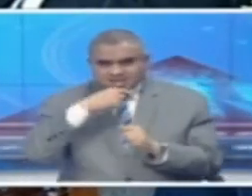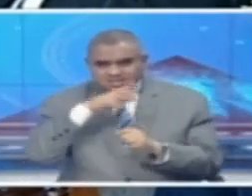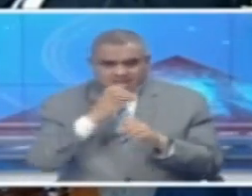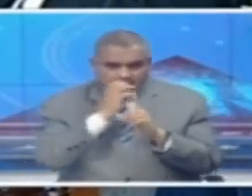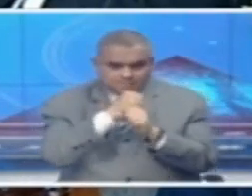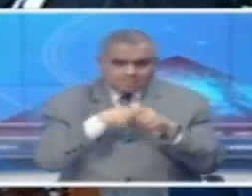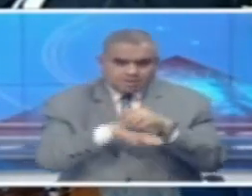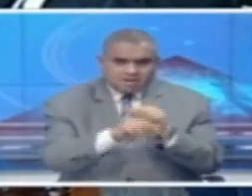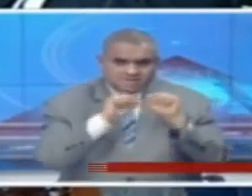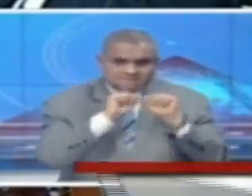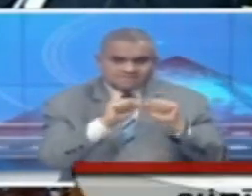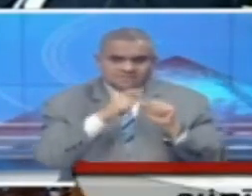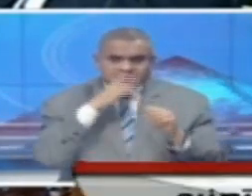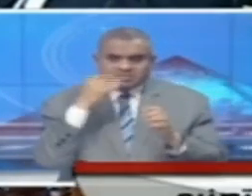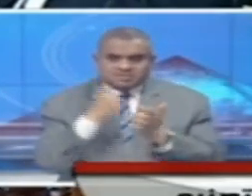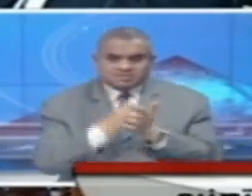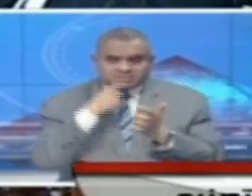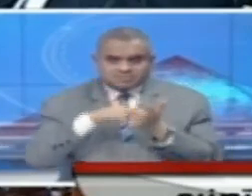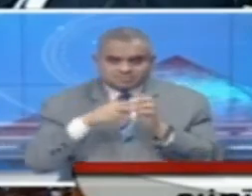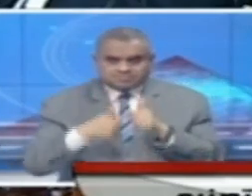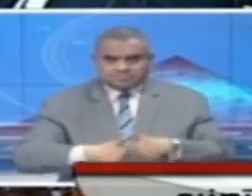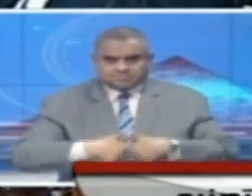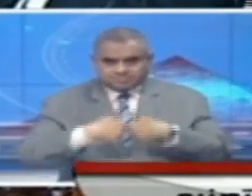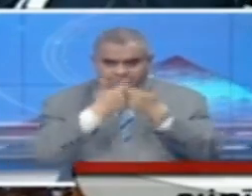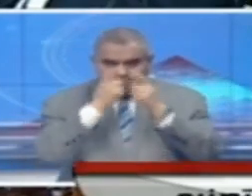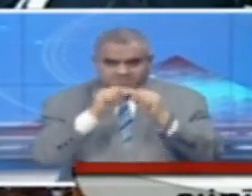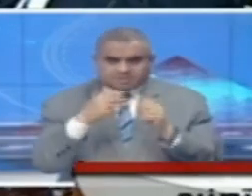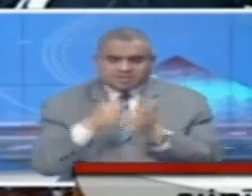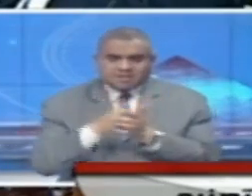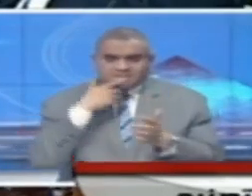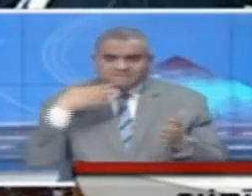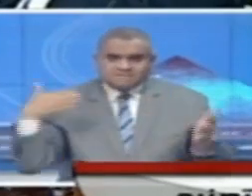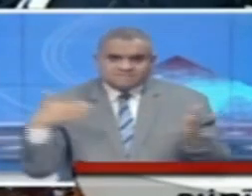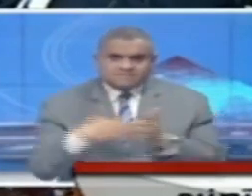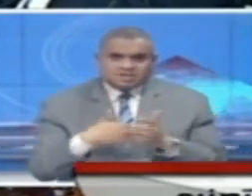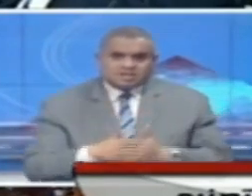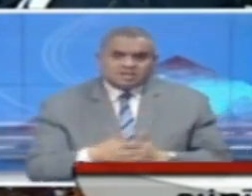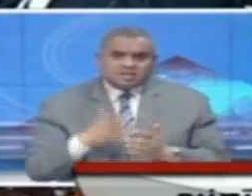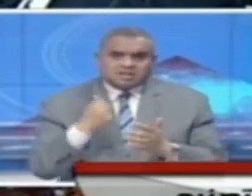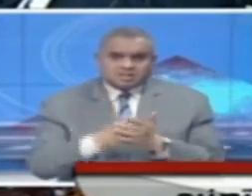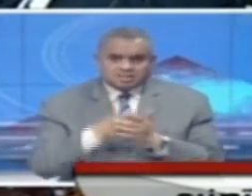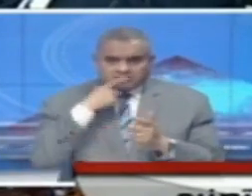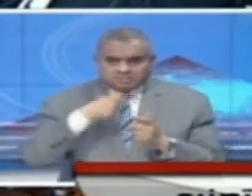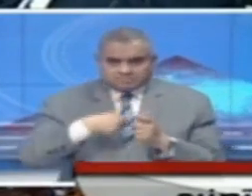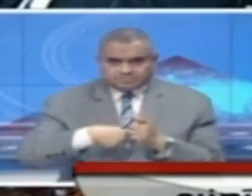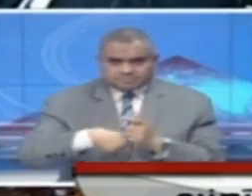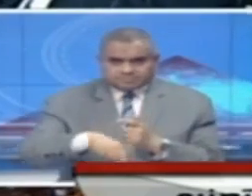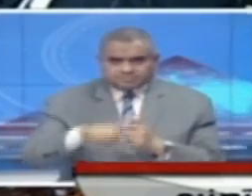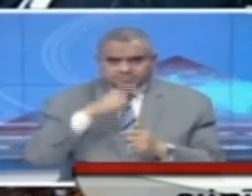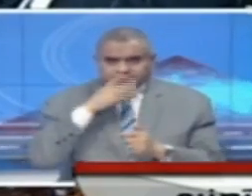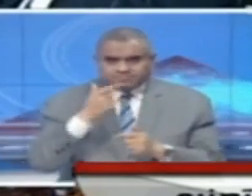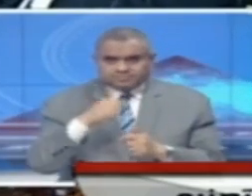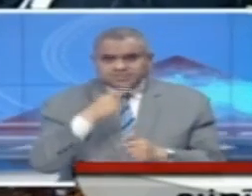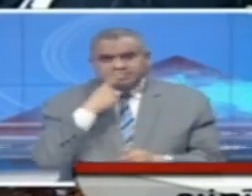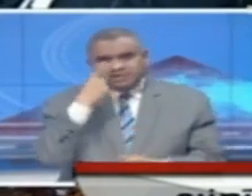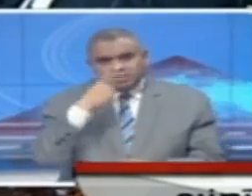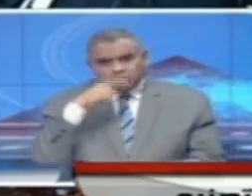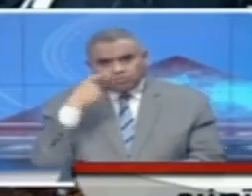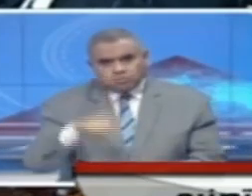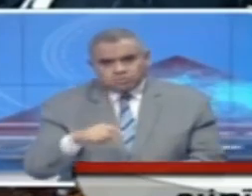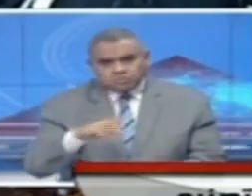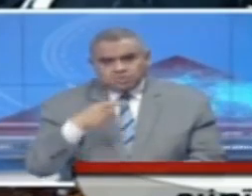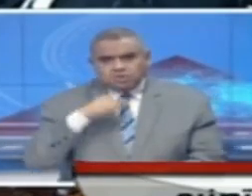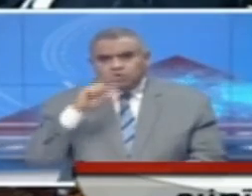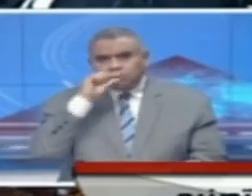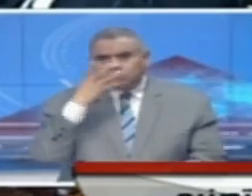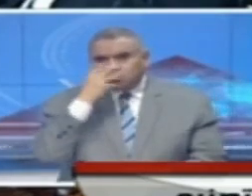فيه، وربنا سبحانه وتعالى افاض علينا. واخيرا يمكن خلال 1.5 سنة مش كده يا دكتورة هلا،